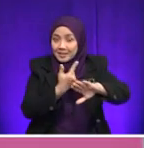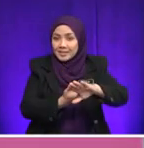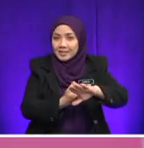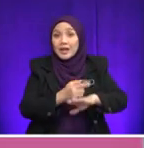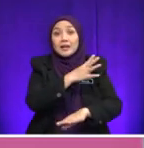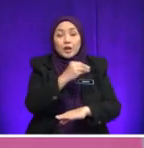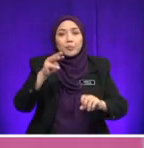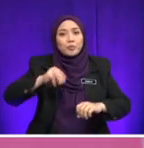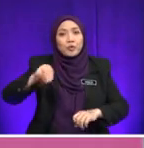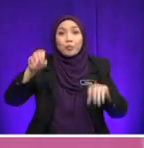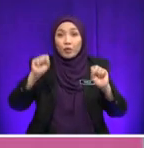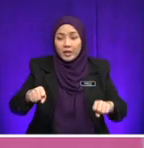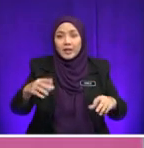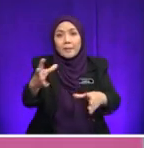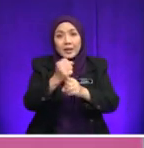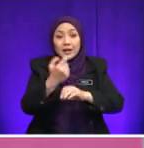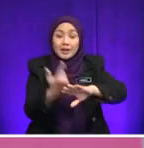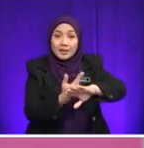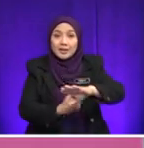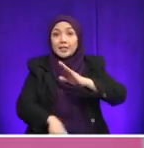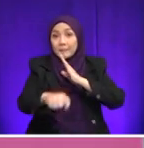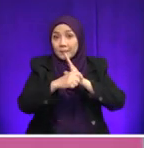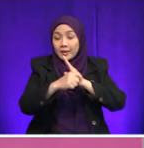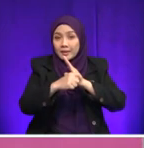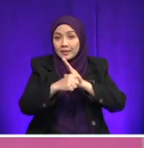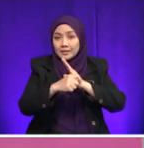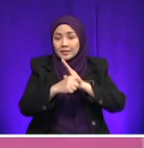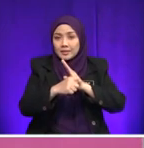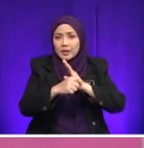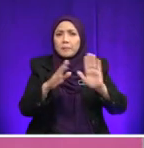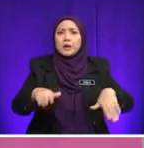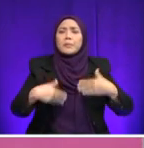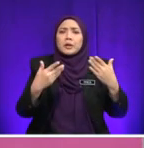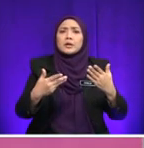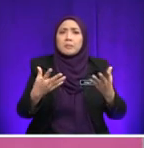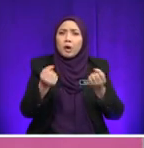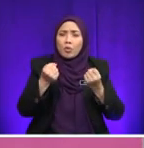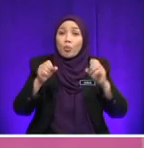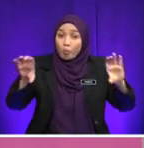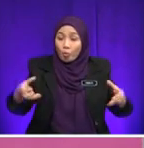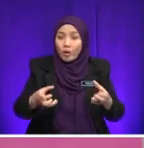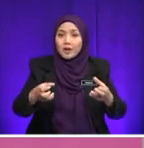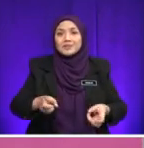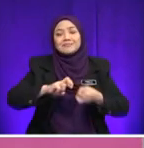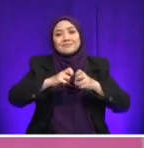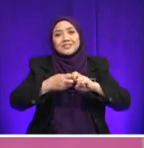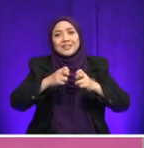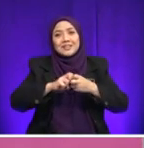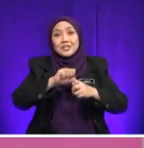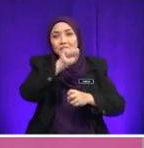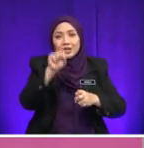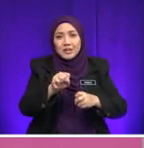dapatkan latihan tambahan Oke bagaimana untuk menyelesaikan segitiga menggunakan petuah bolehlah layar